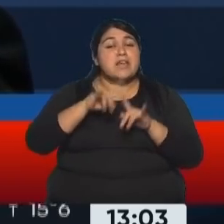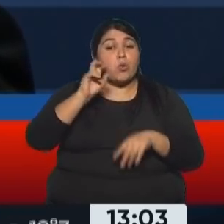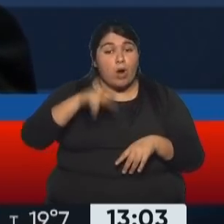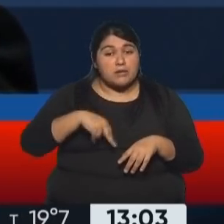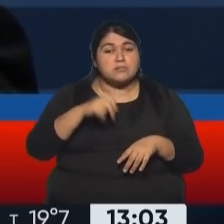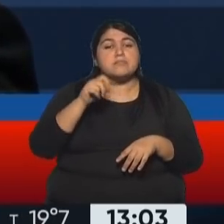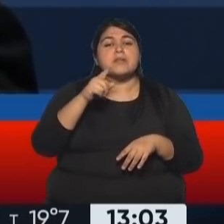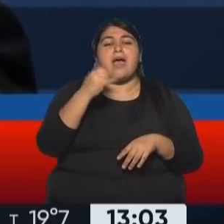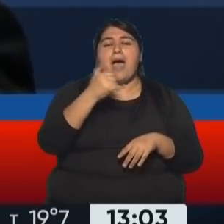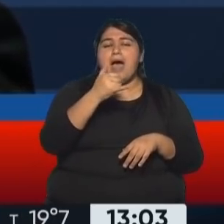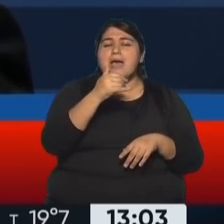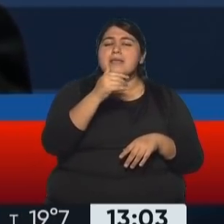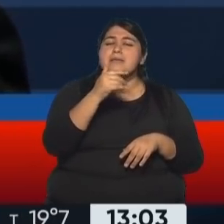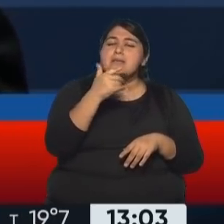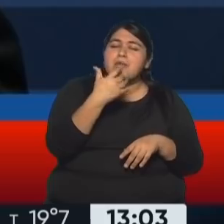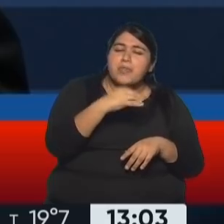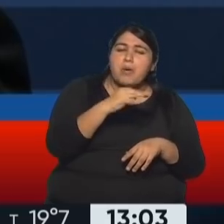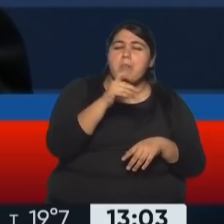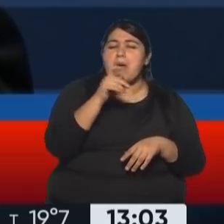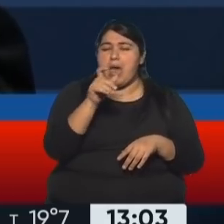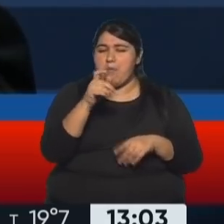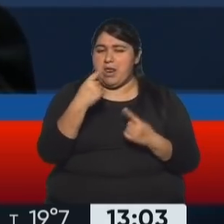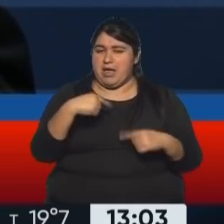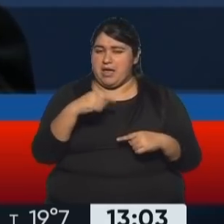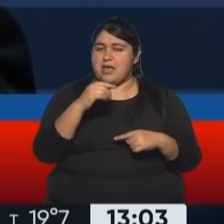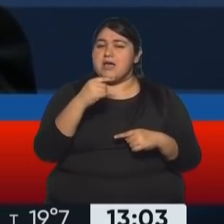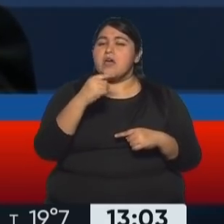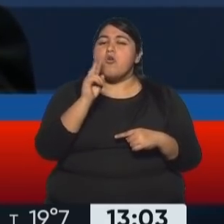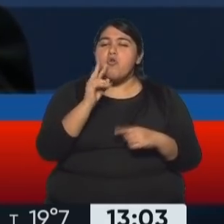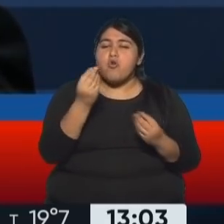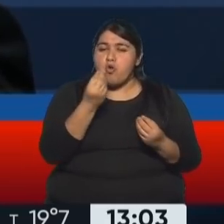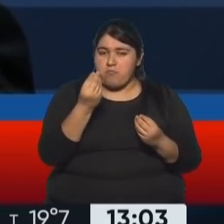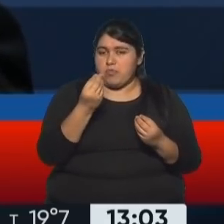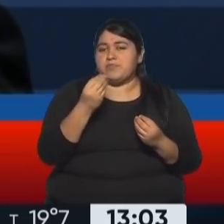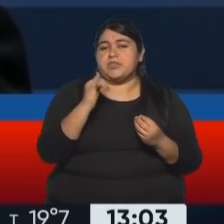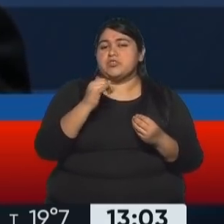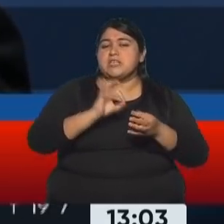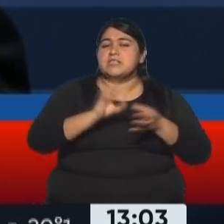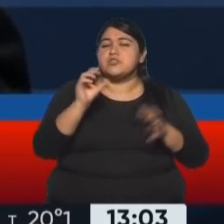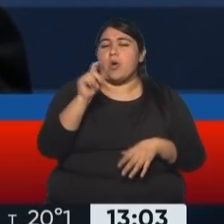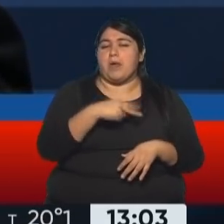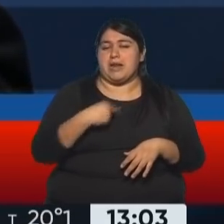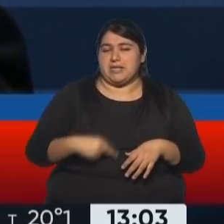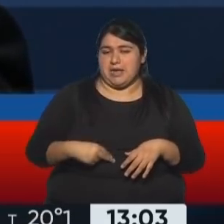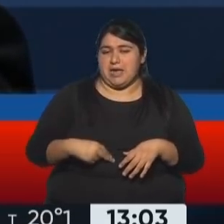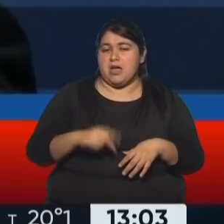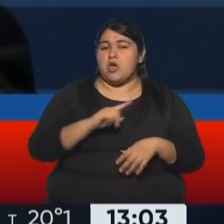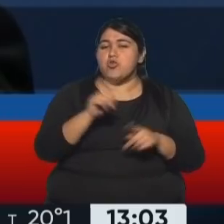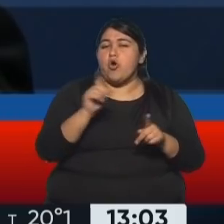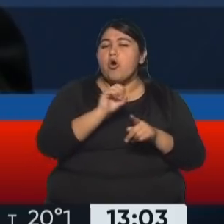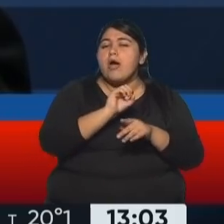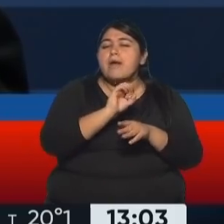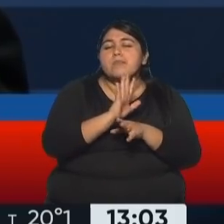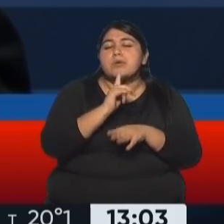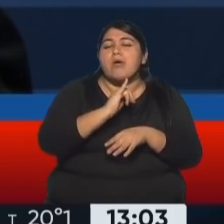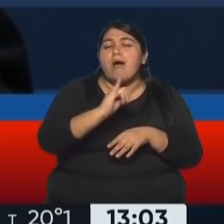行，不得以任何形式损害中国主权，不得以任何形式向台独势